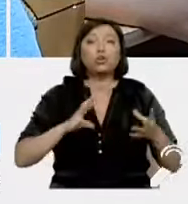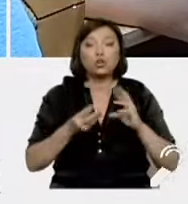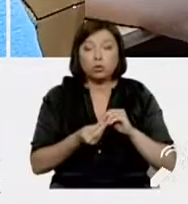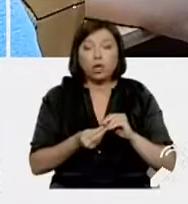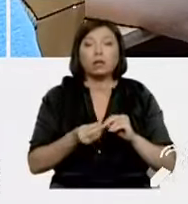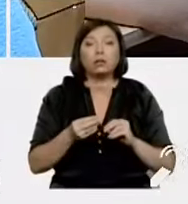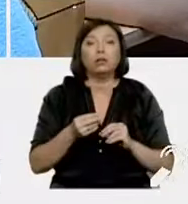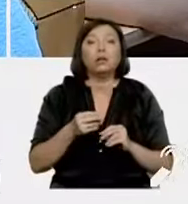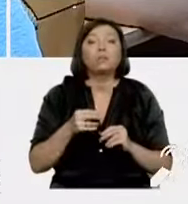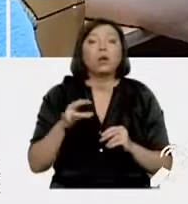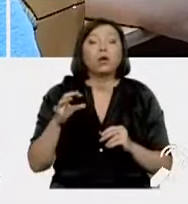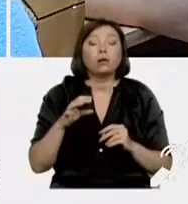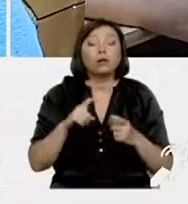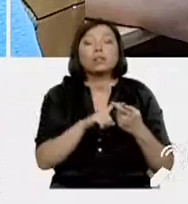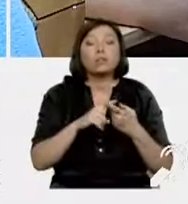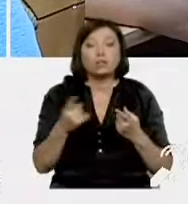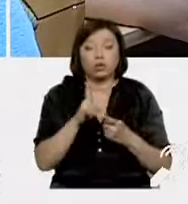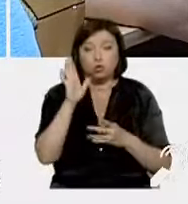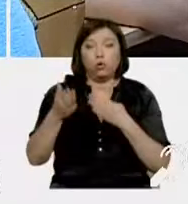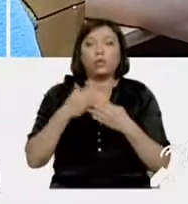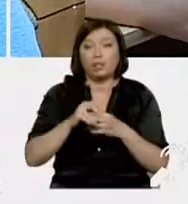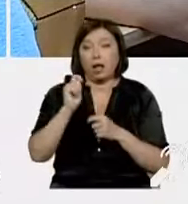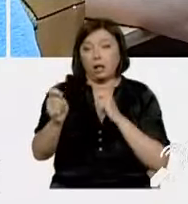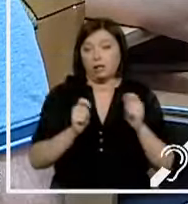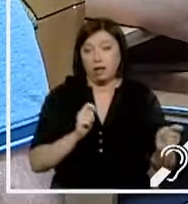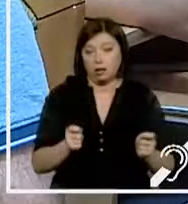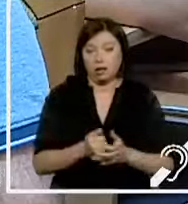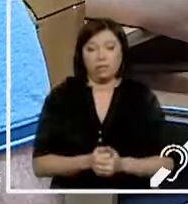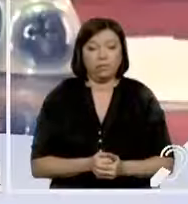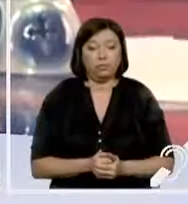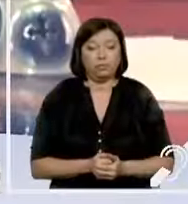rezultatele și măsurile care vor fi implementate de către parcul urban de autobuze.